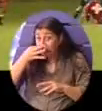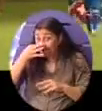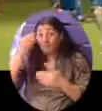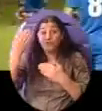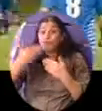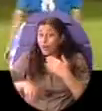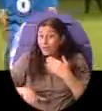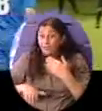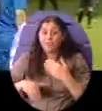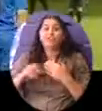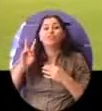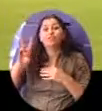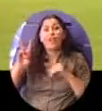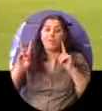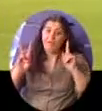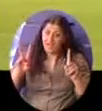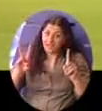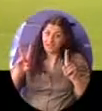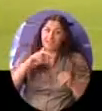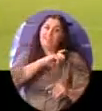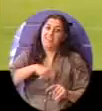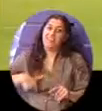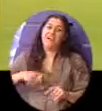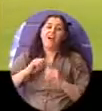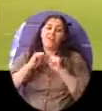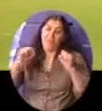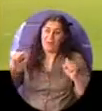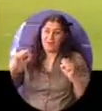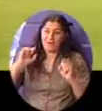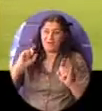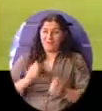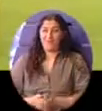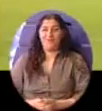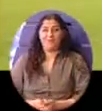המשחק יסתיים בניצחון 2-1 לעיריית אשקלון. אני יודע, שרון!